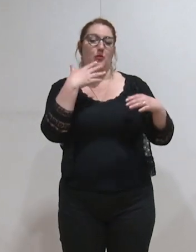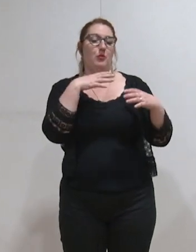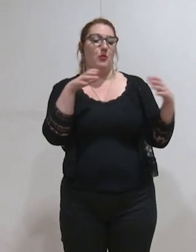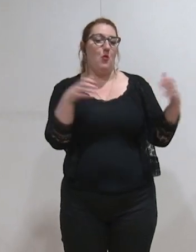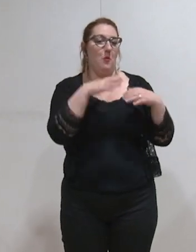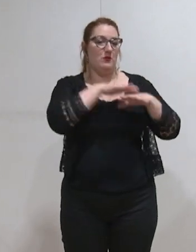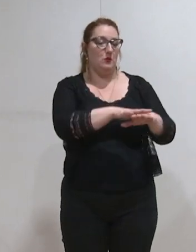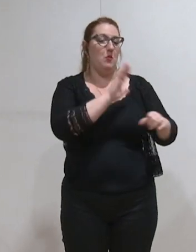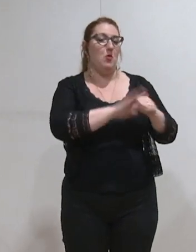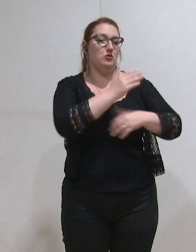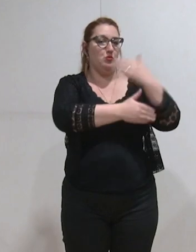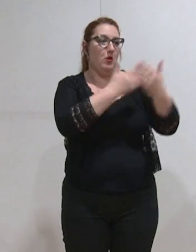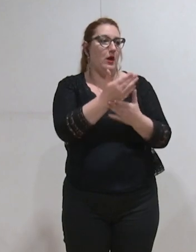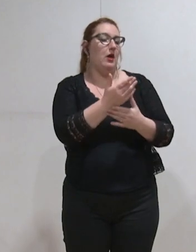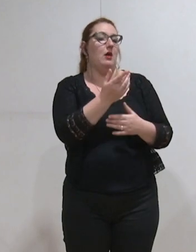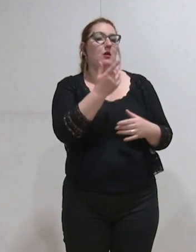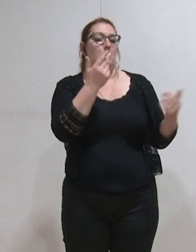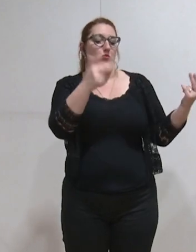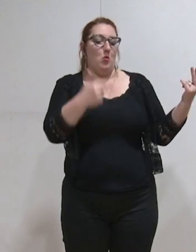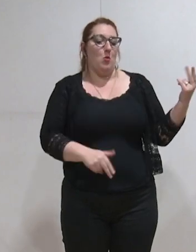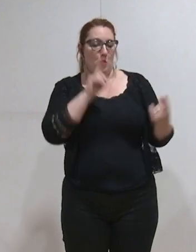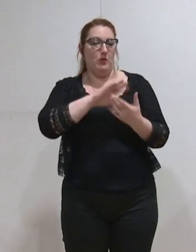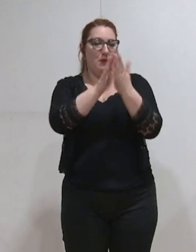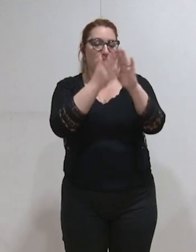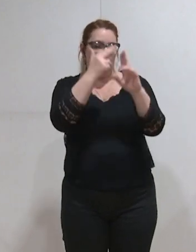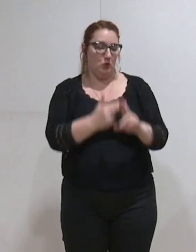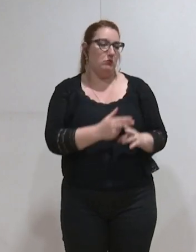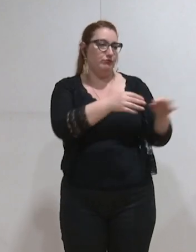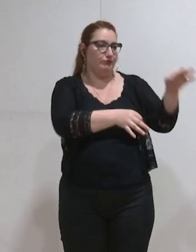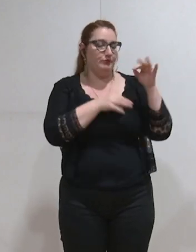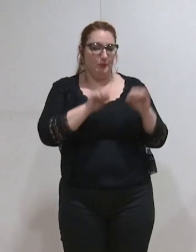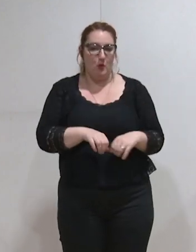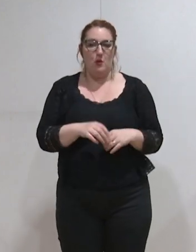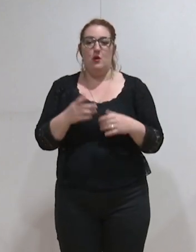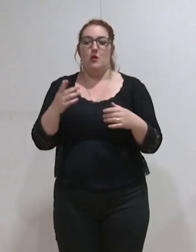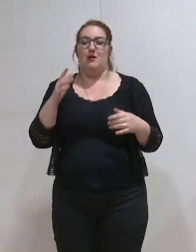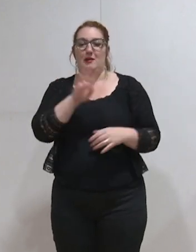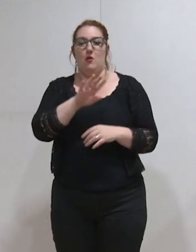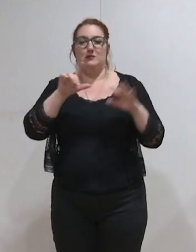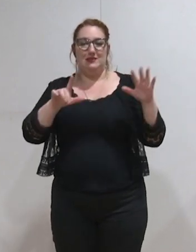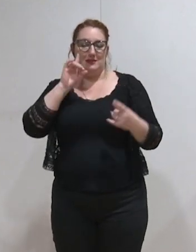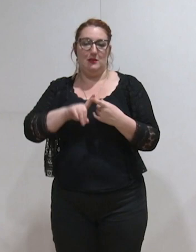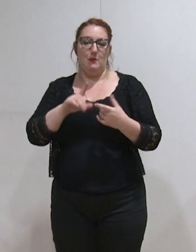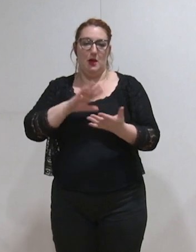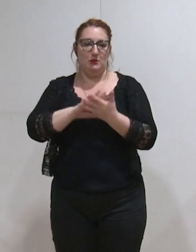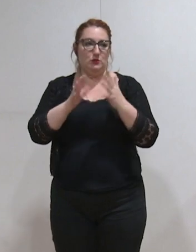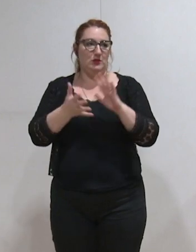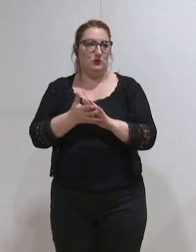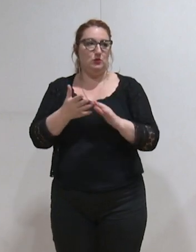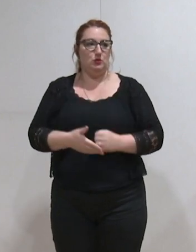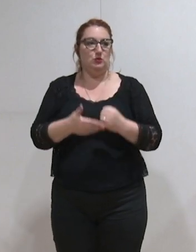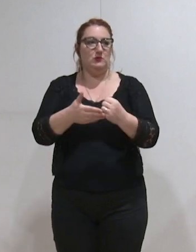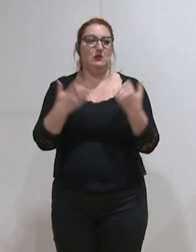délibération adoptée la délibération 47 c'est le soutien aux associations d'insertion professionnelle monsieur